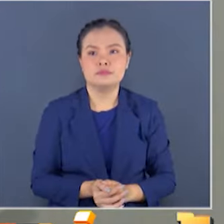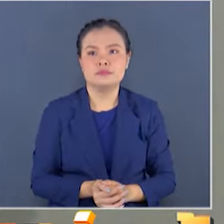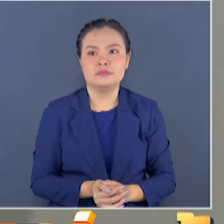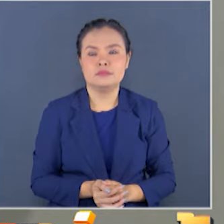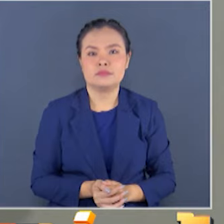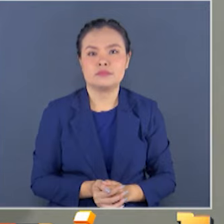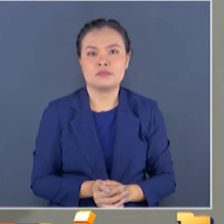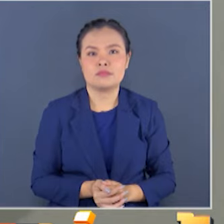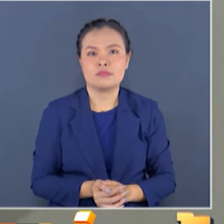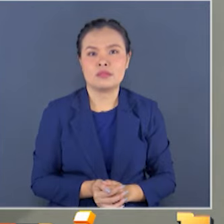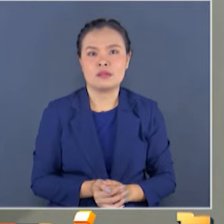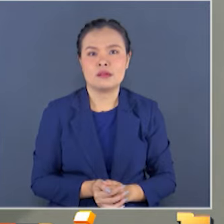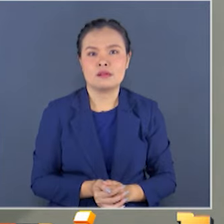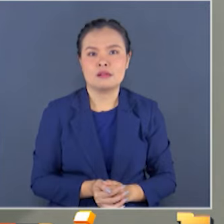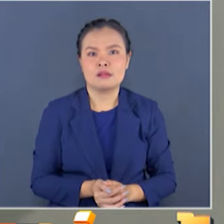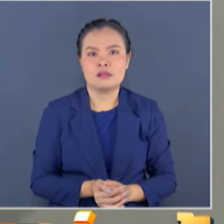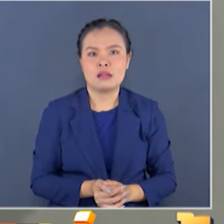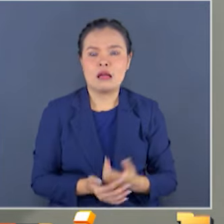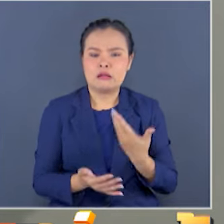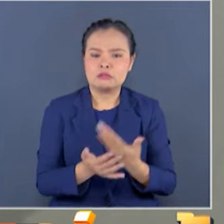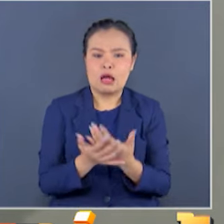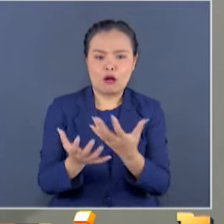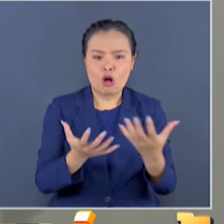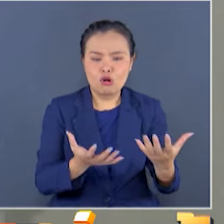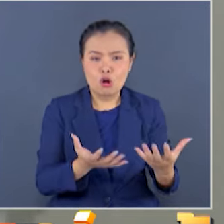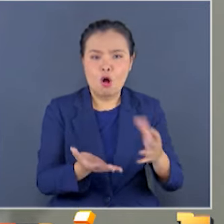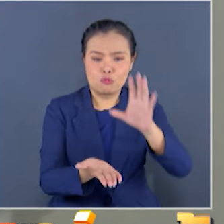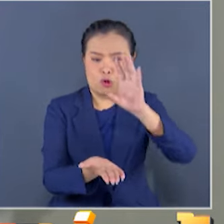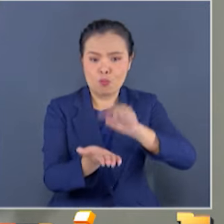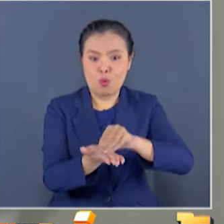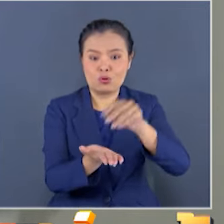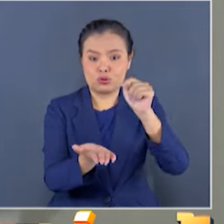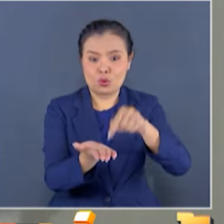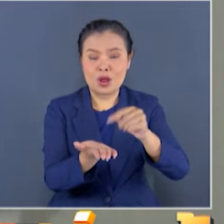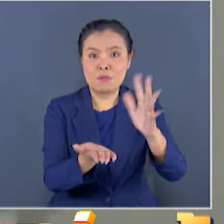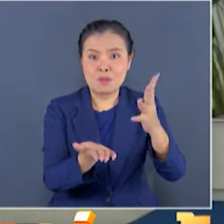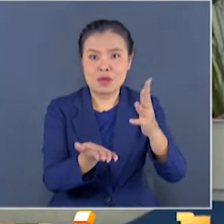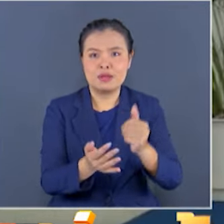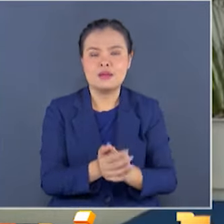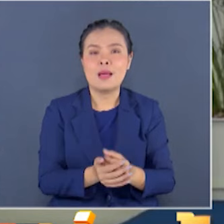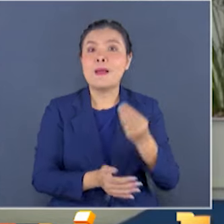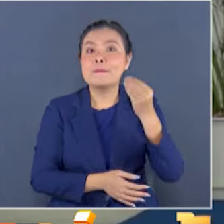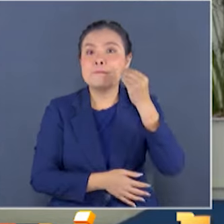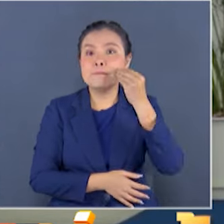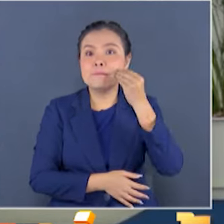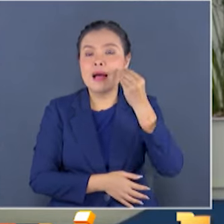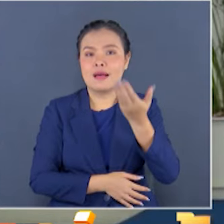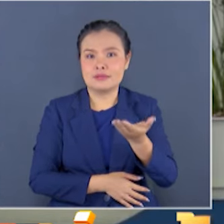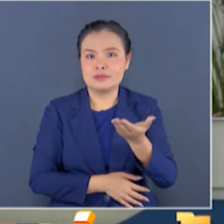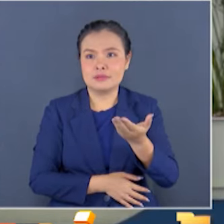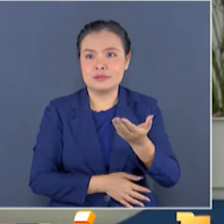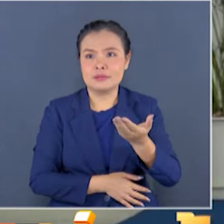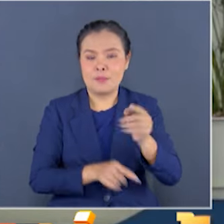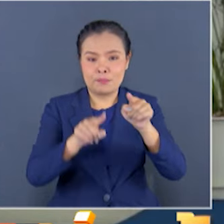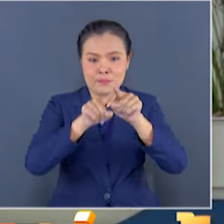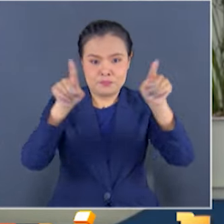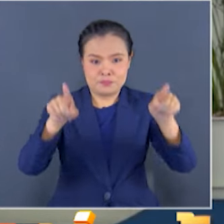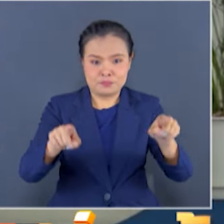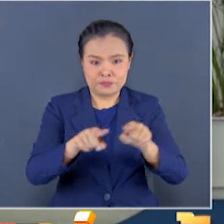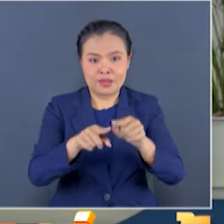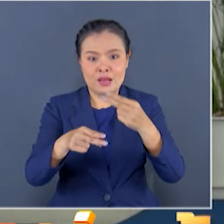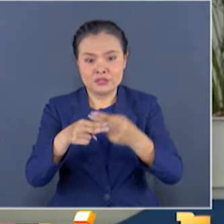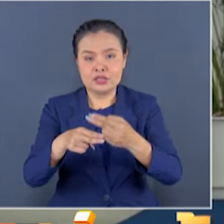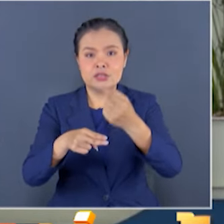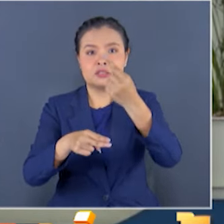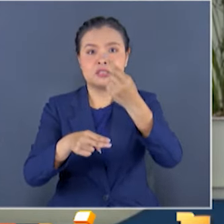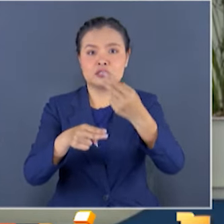ไม่มีการยื่นบัญชีทรัพย์สินเอาไว้ด้วยและทราบจากคนที่อังกฤษว่าหน้าบ้านอ่ะมีป้ายเขียนชื่อเขียนนามส